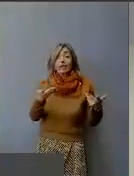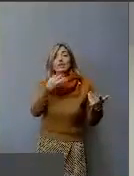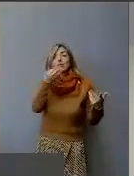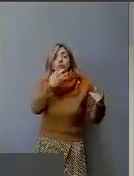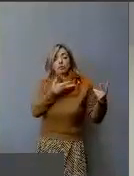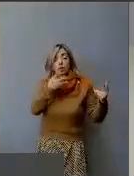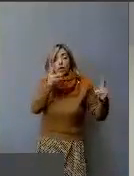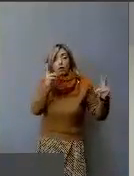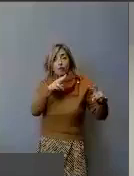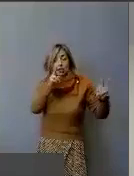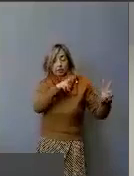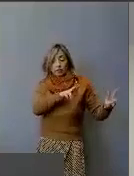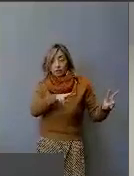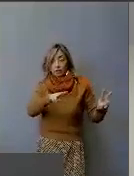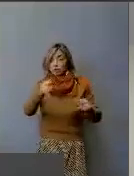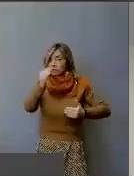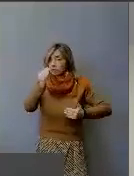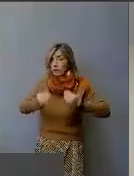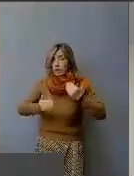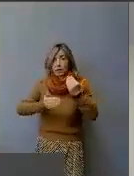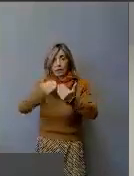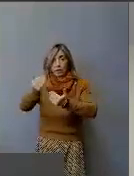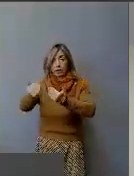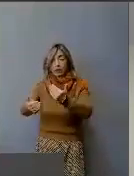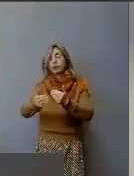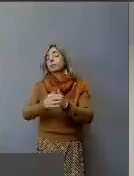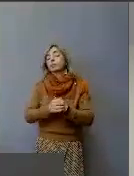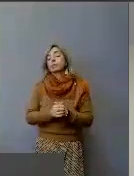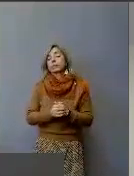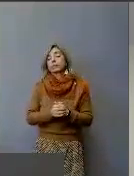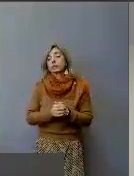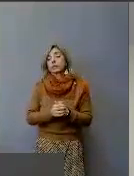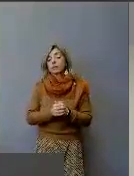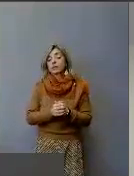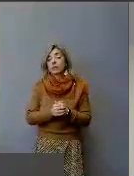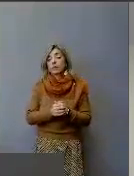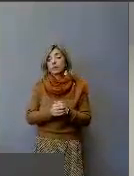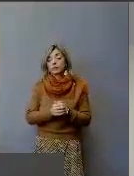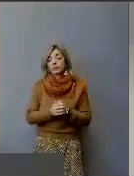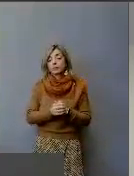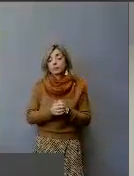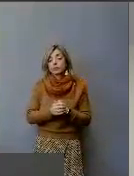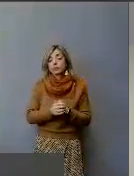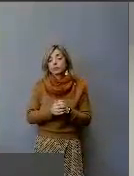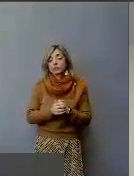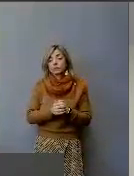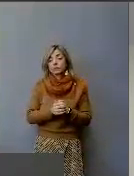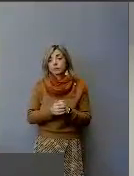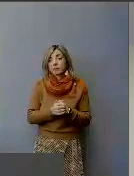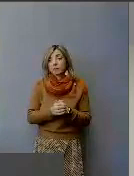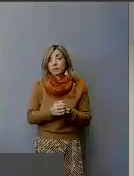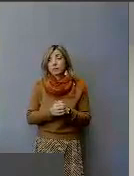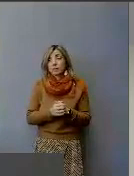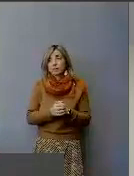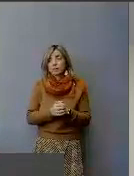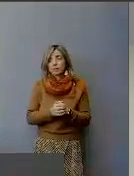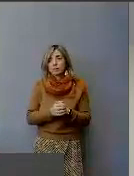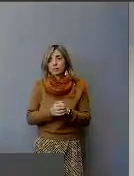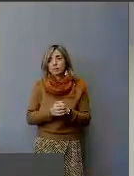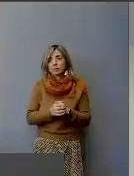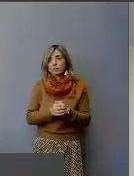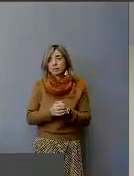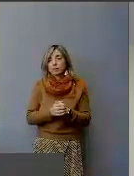diciamo che sta andando avanti e che naturalmente come detto deve anche in qualche maniera